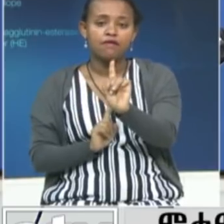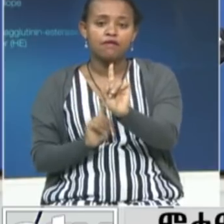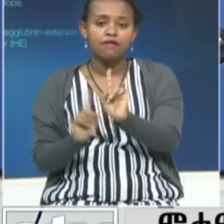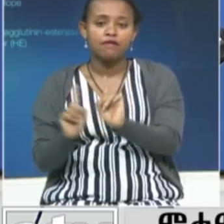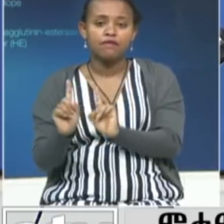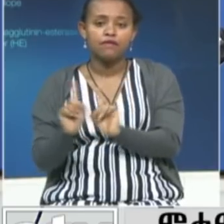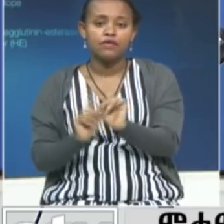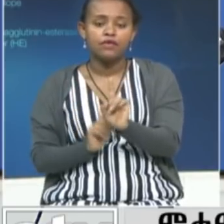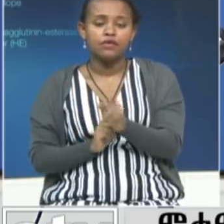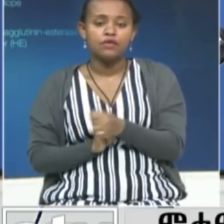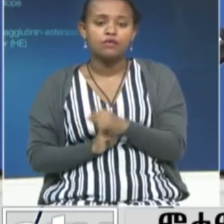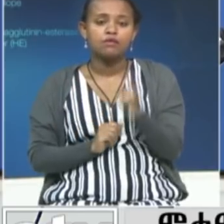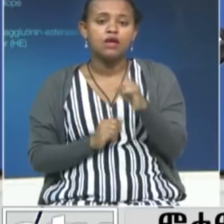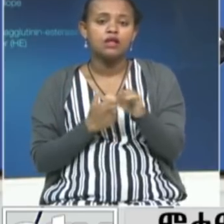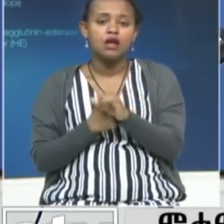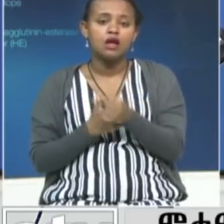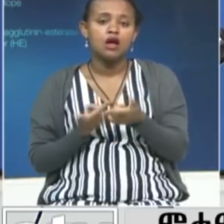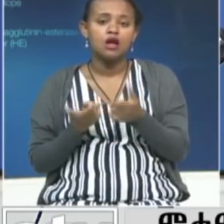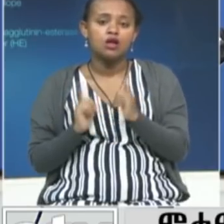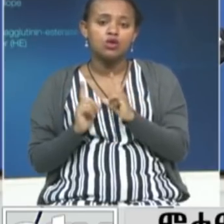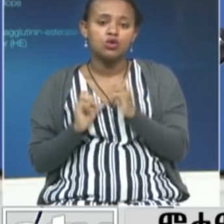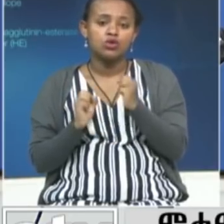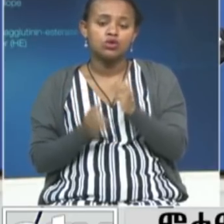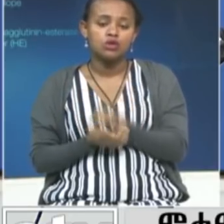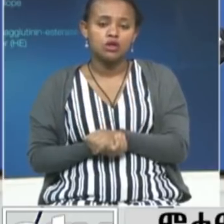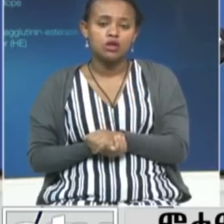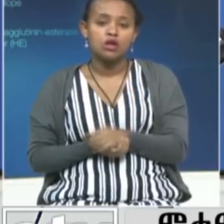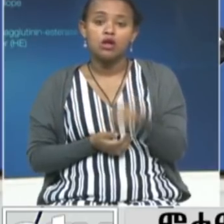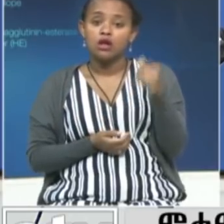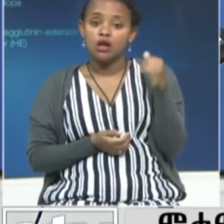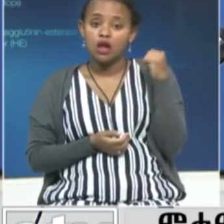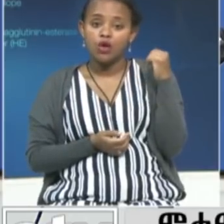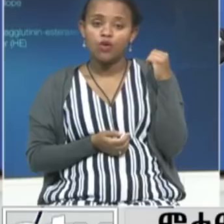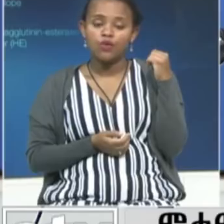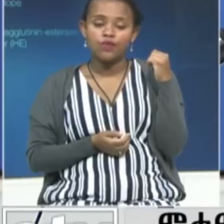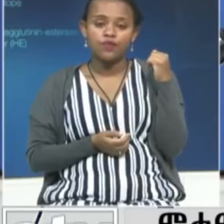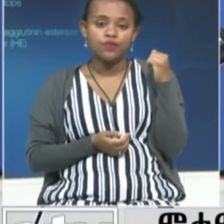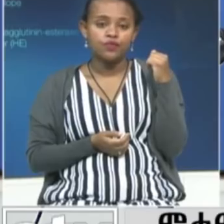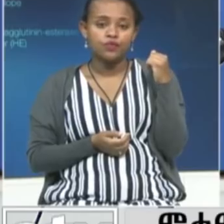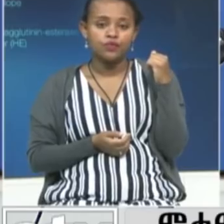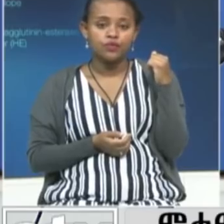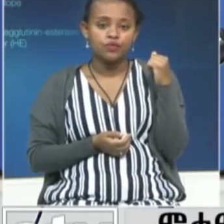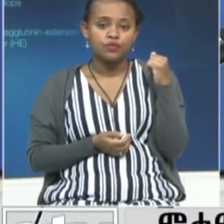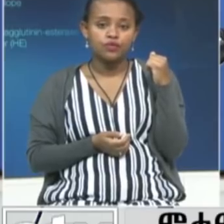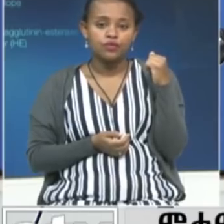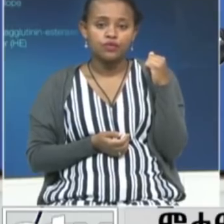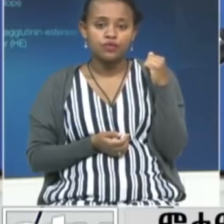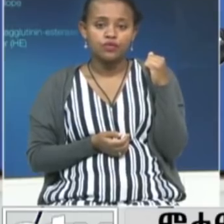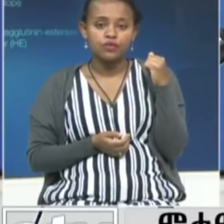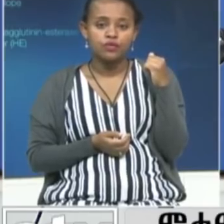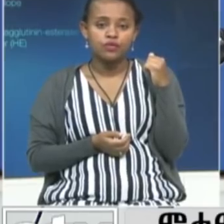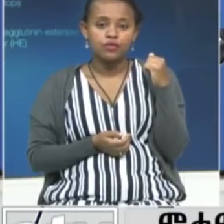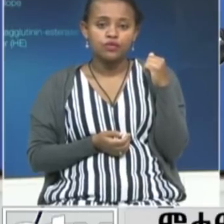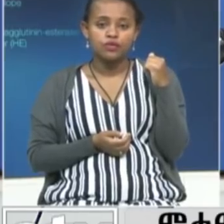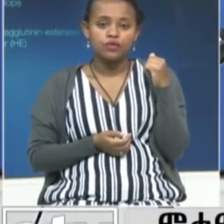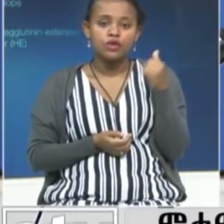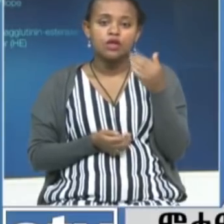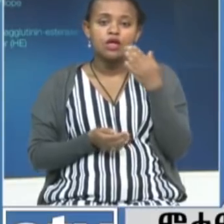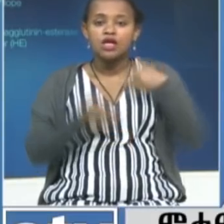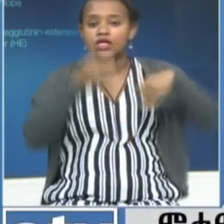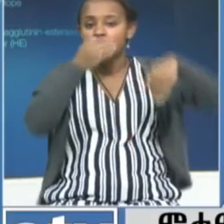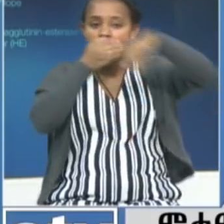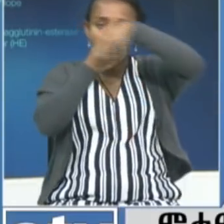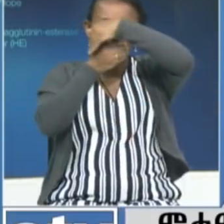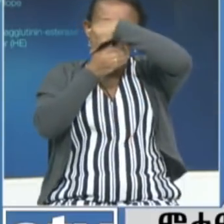እንዴት ሊሆን ይችላል? ሌላኛው እንግዲህ እንደ ስካርፍ አይነት